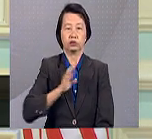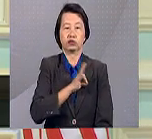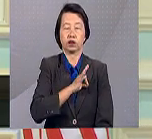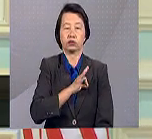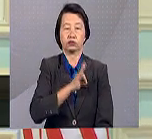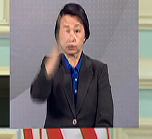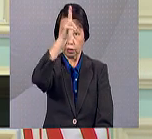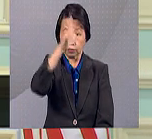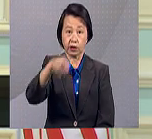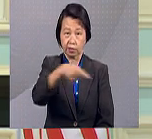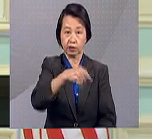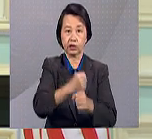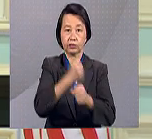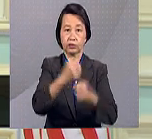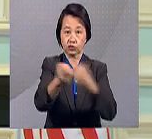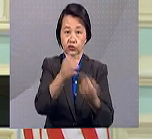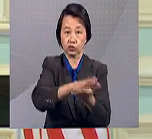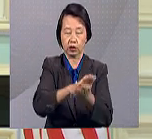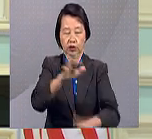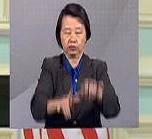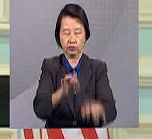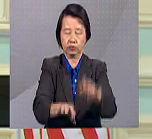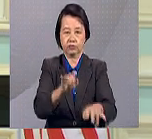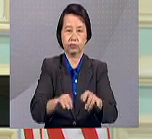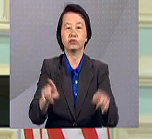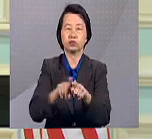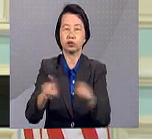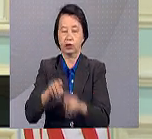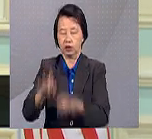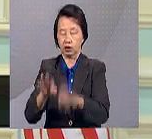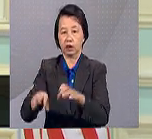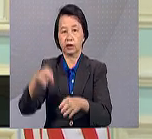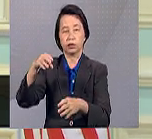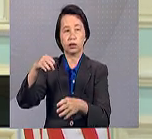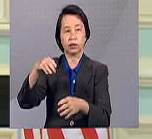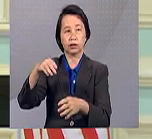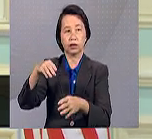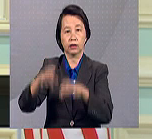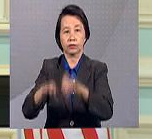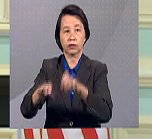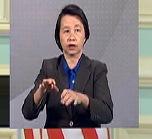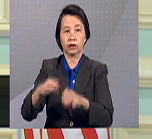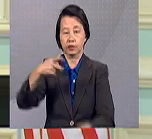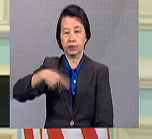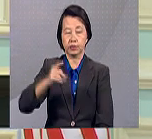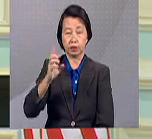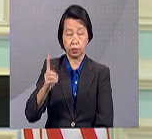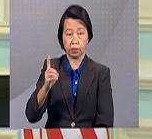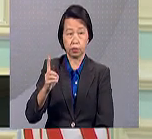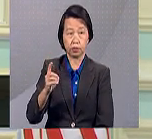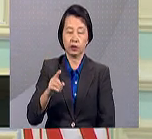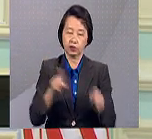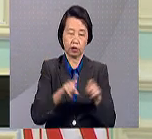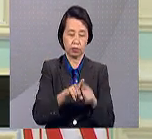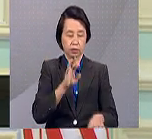awam. Kerani sekolah sama juga dengan kerani di PPD,